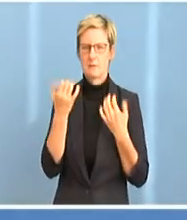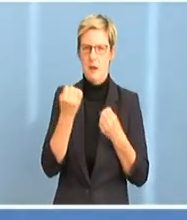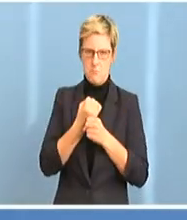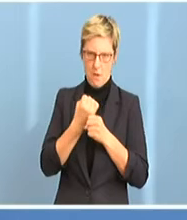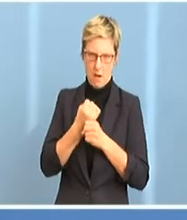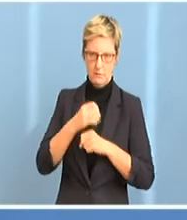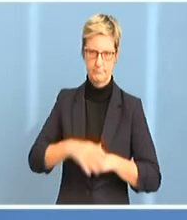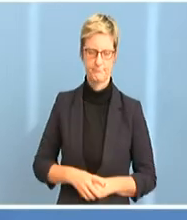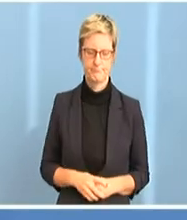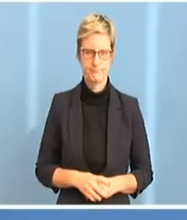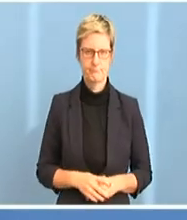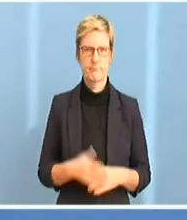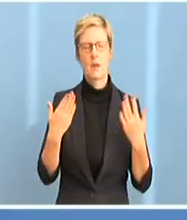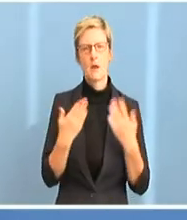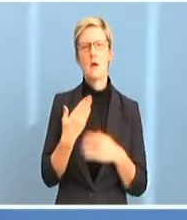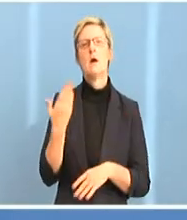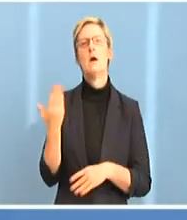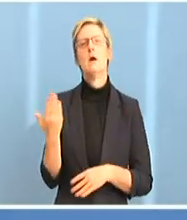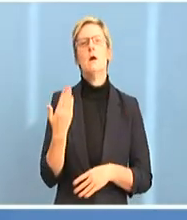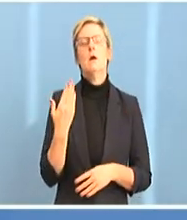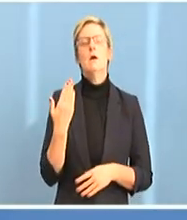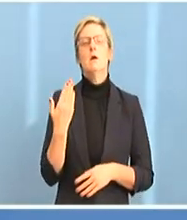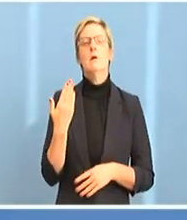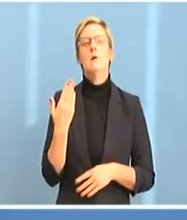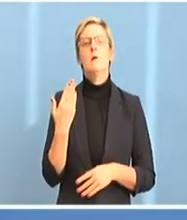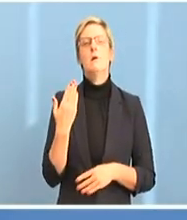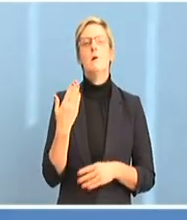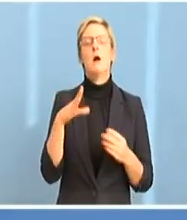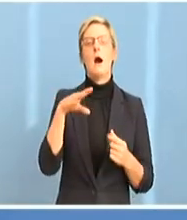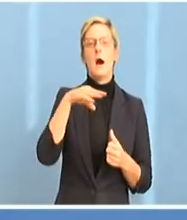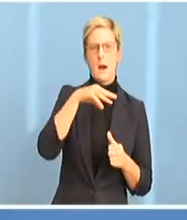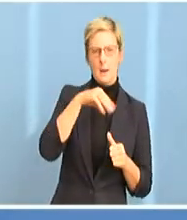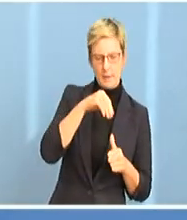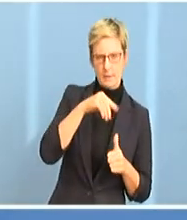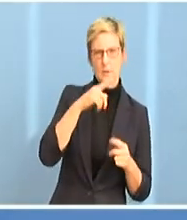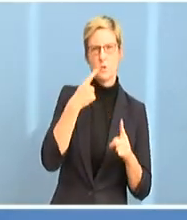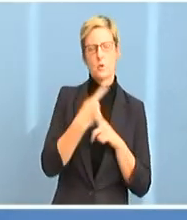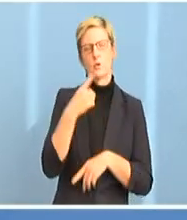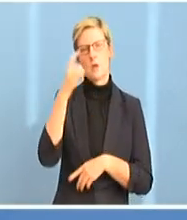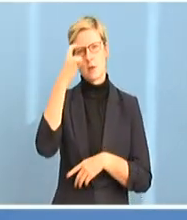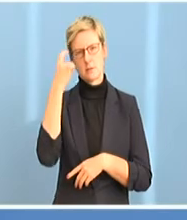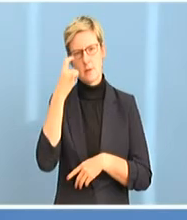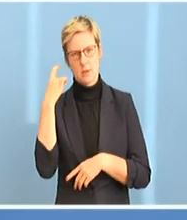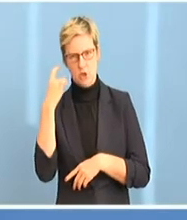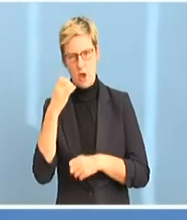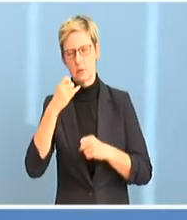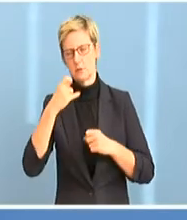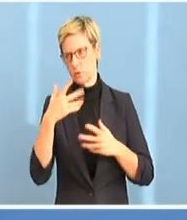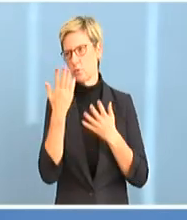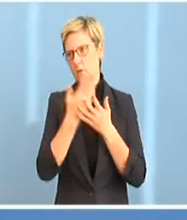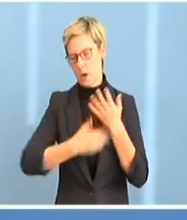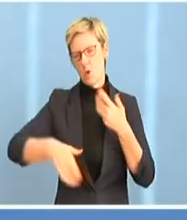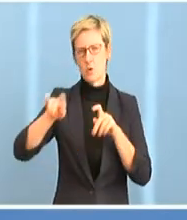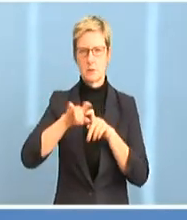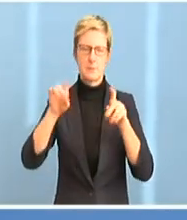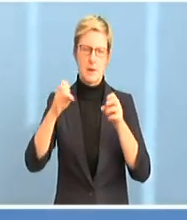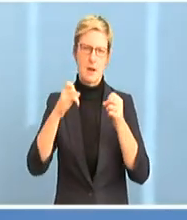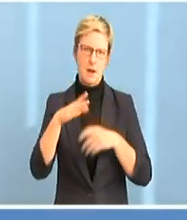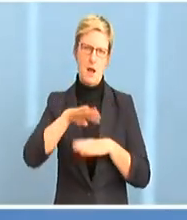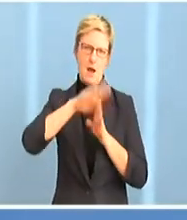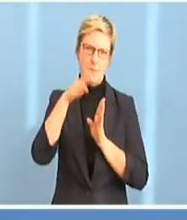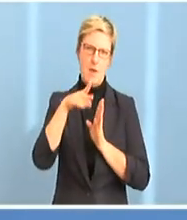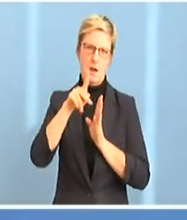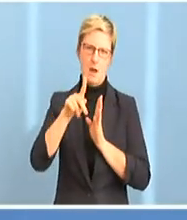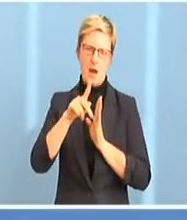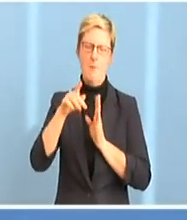Thema wird auch Armenien und Aserbaidschan, also der Konflikt um Bergkarabach sein. Sie sehen eine volle Agenda. Der Minister